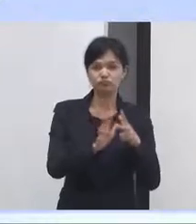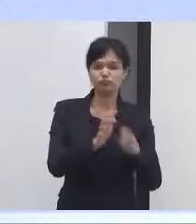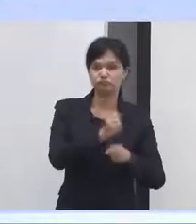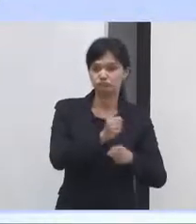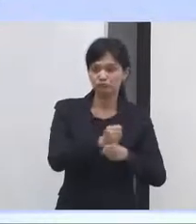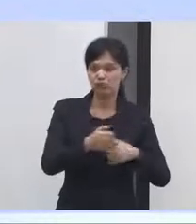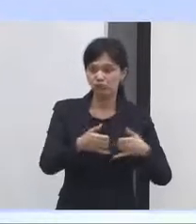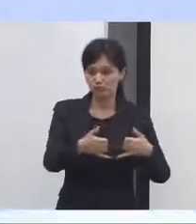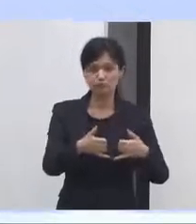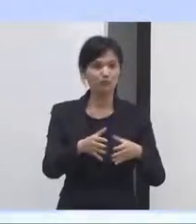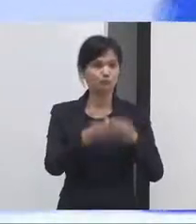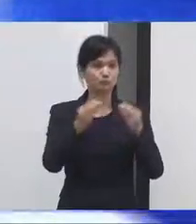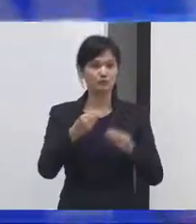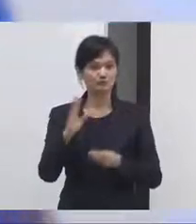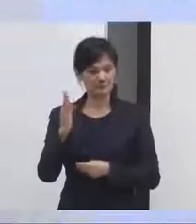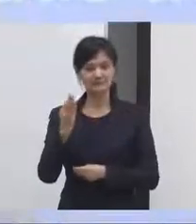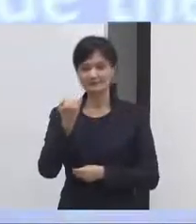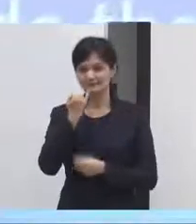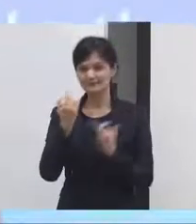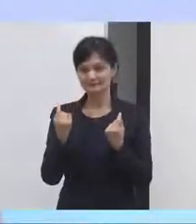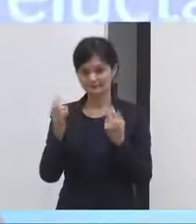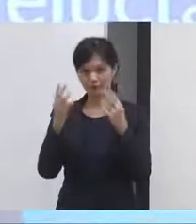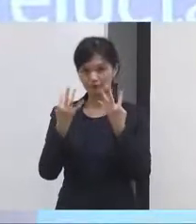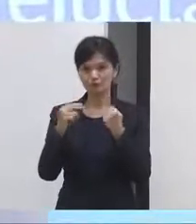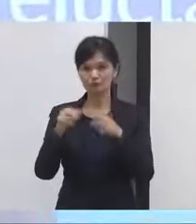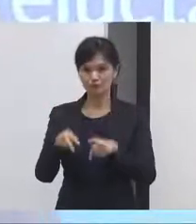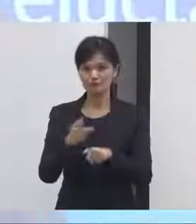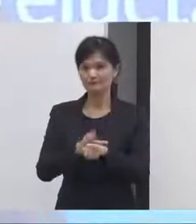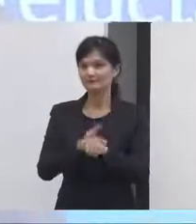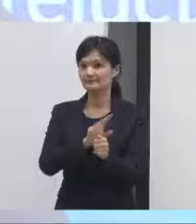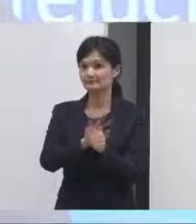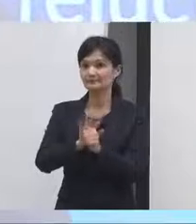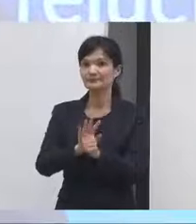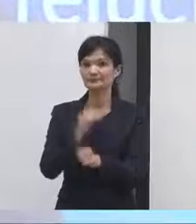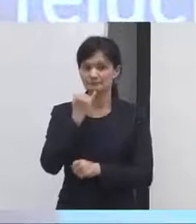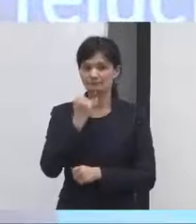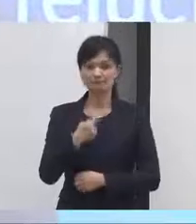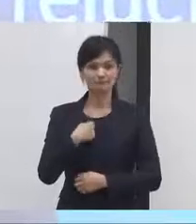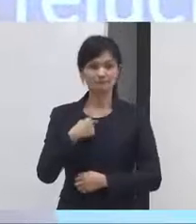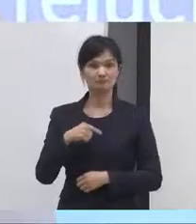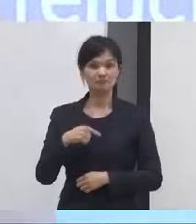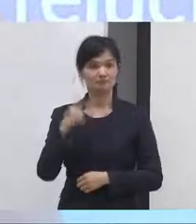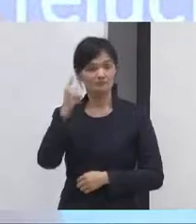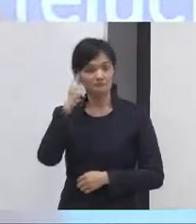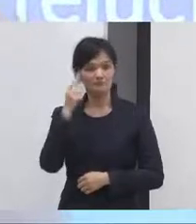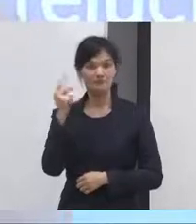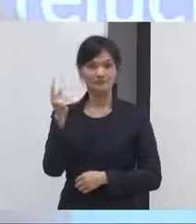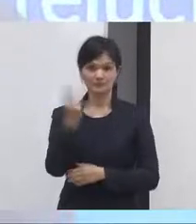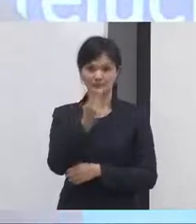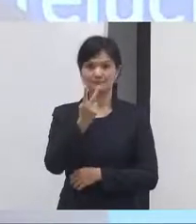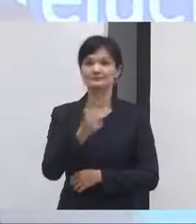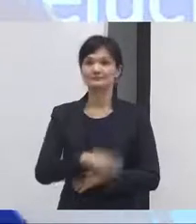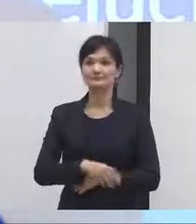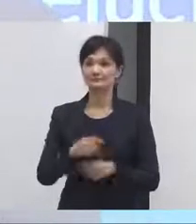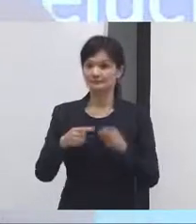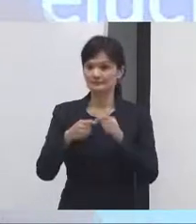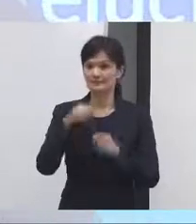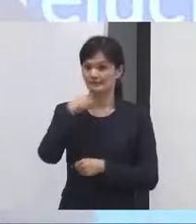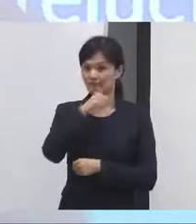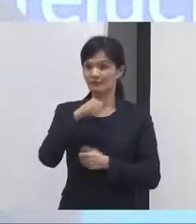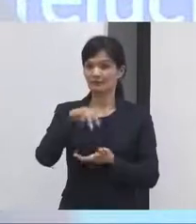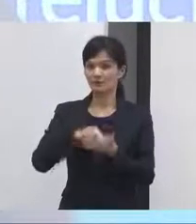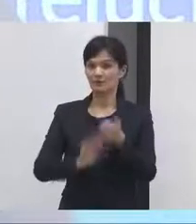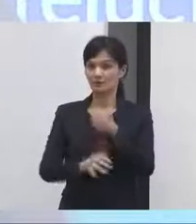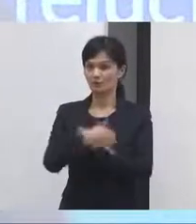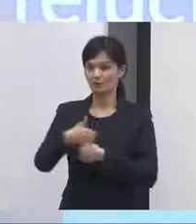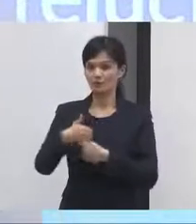想法。 好，那我自己对这个我就有两个想法，一个是我觉得很结构性的问题，就是台湾的立委的数量